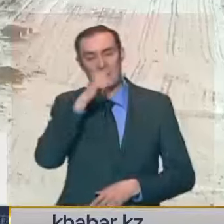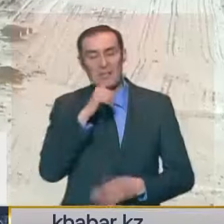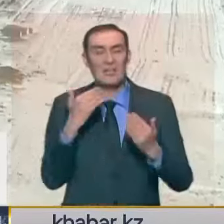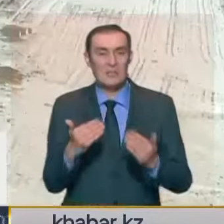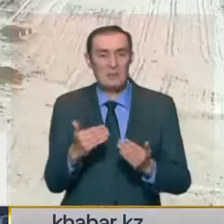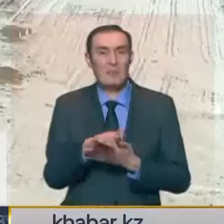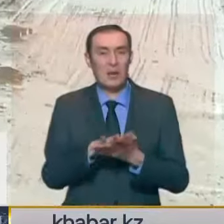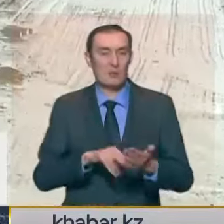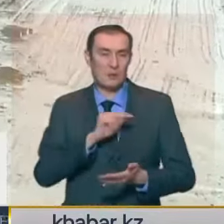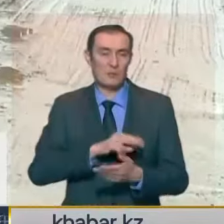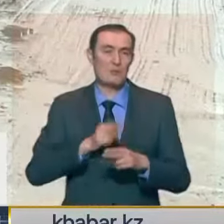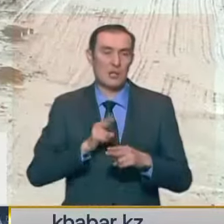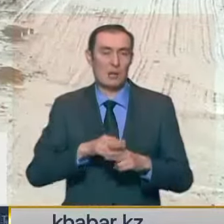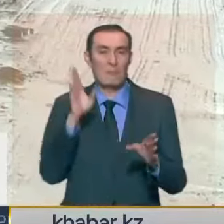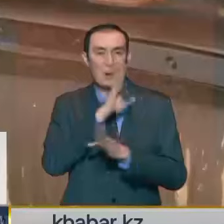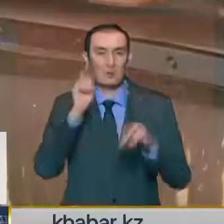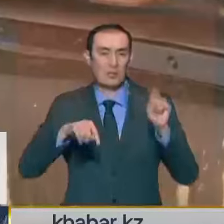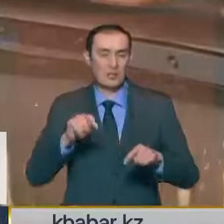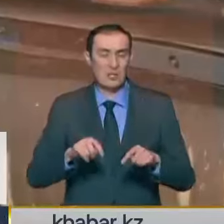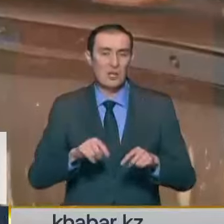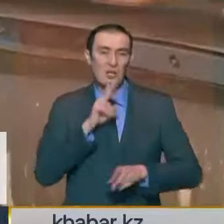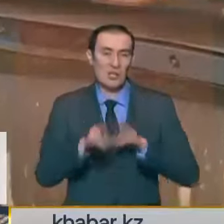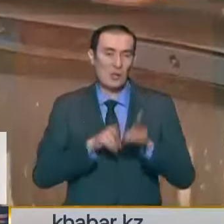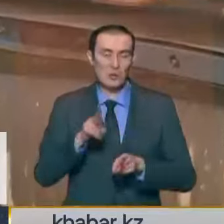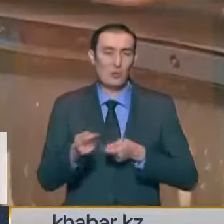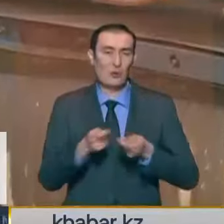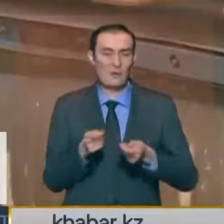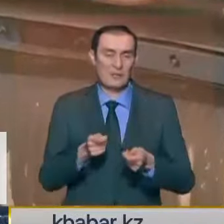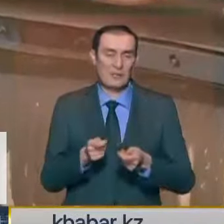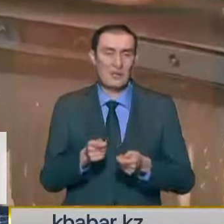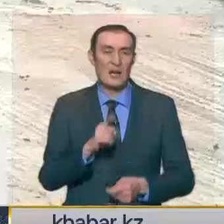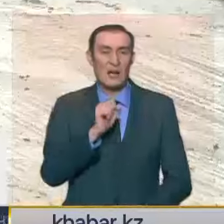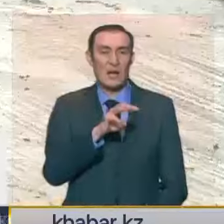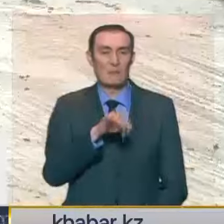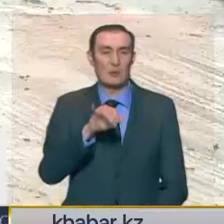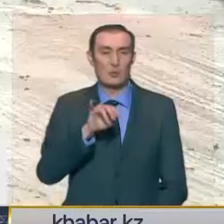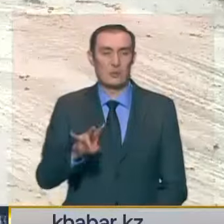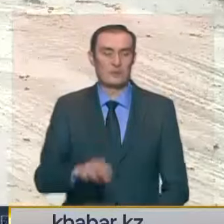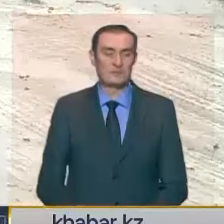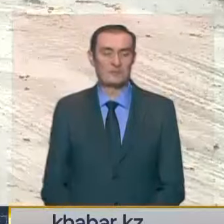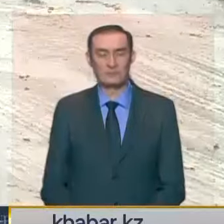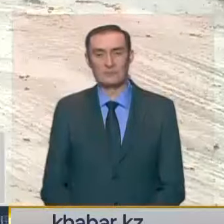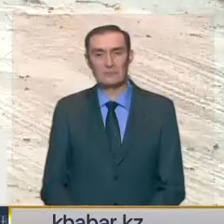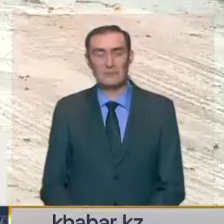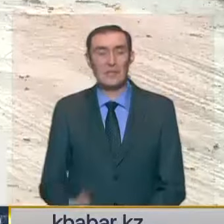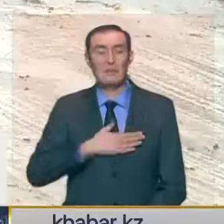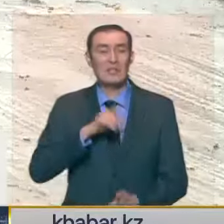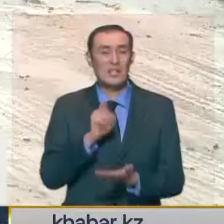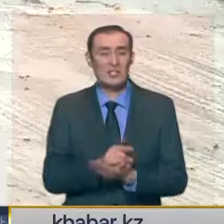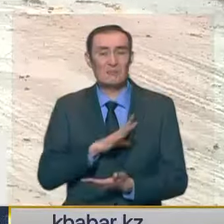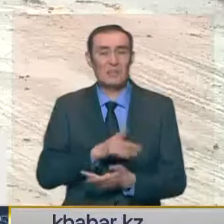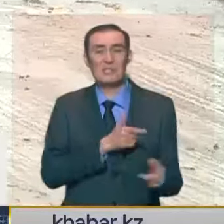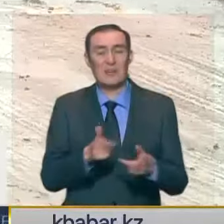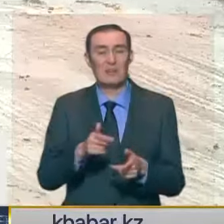теперь продолжить работу мешают дожди сетует руководитель проекта Ермек медулин мы должны были